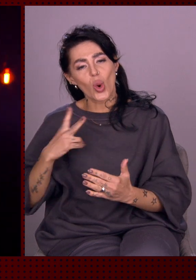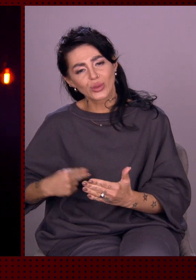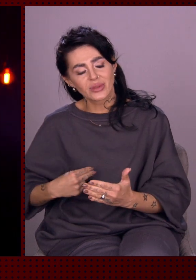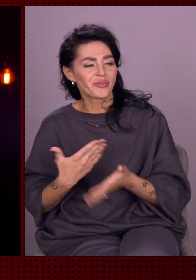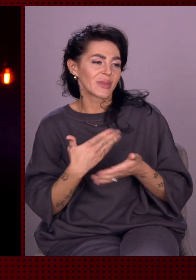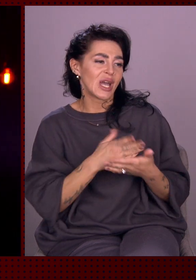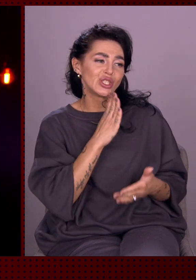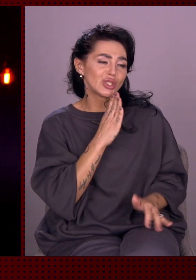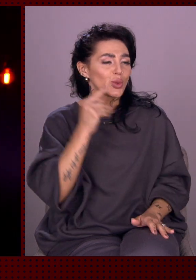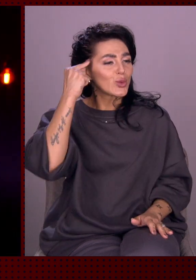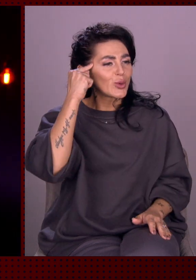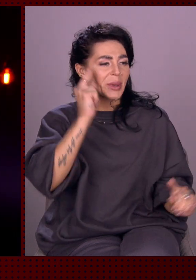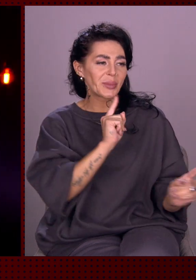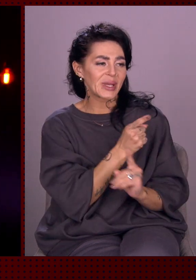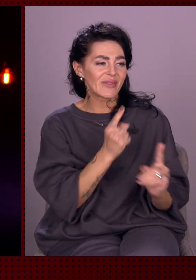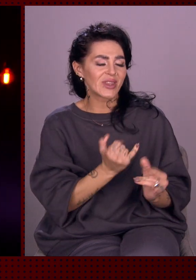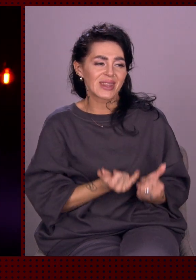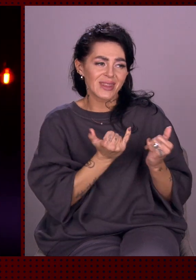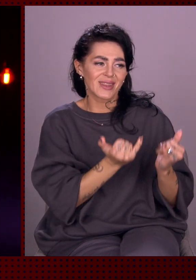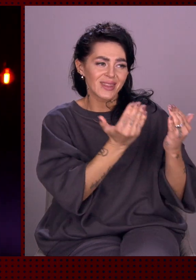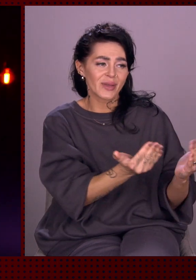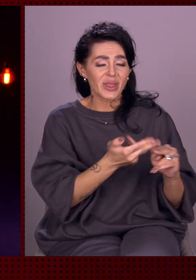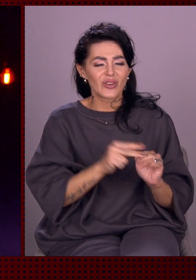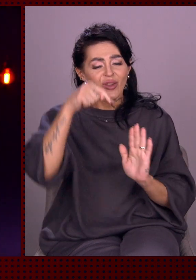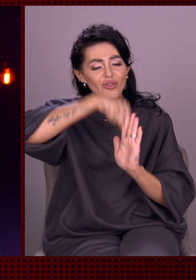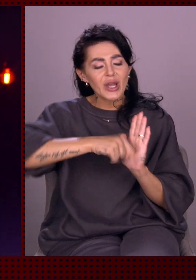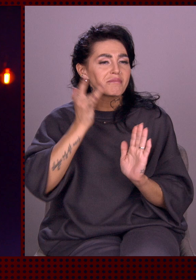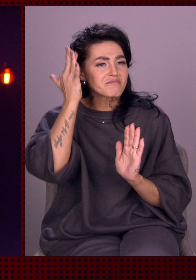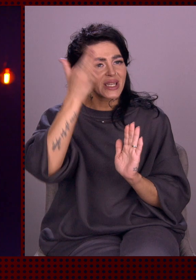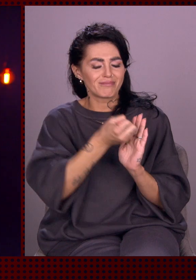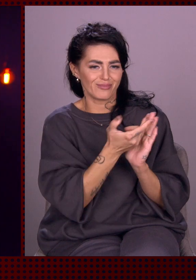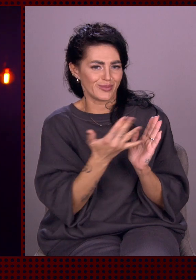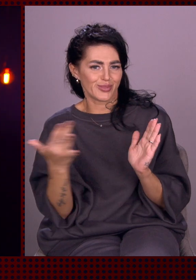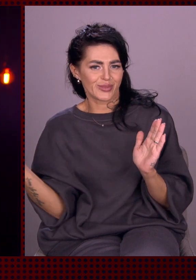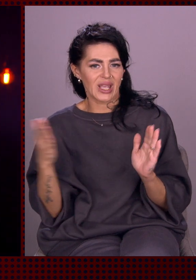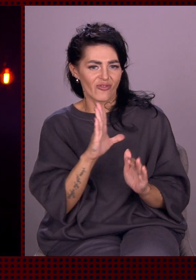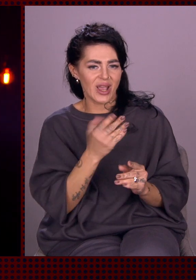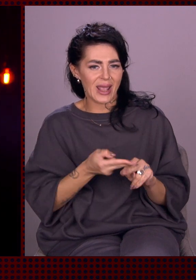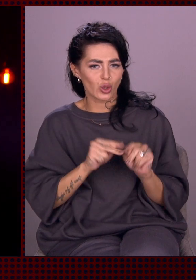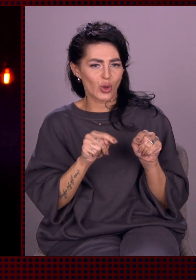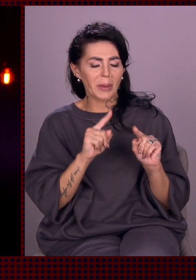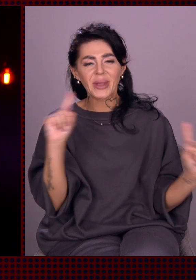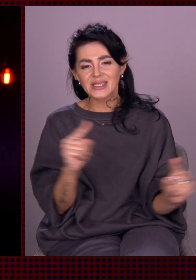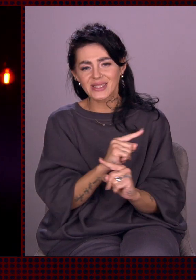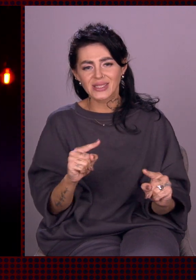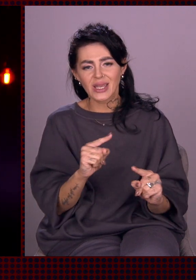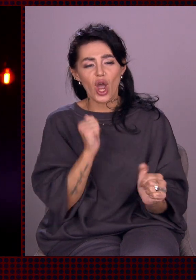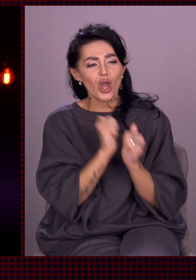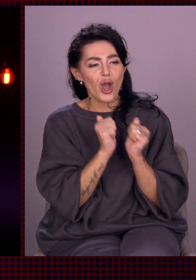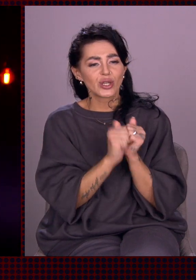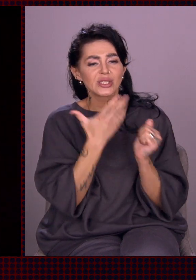це співається для них, коли вони колись були молодими, наробили помилок. І зараз вони пишуть листа самі